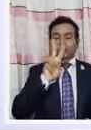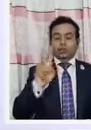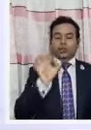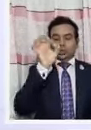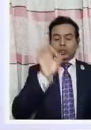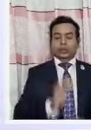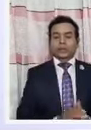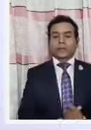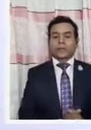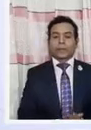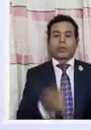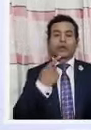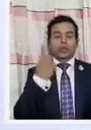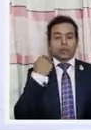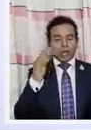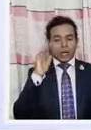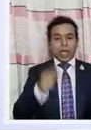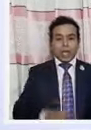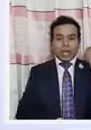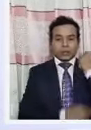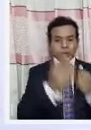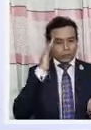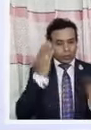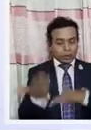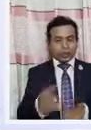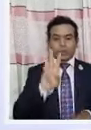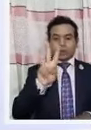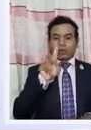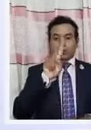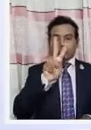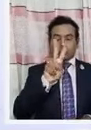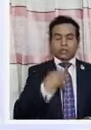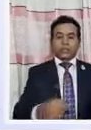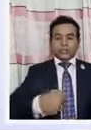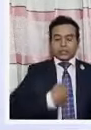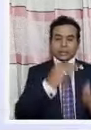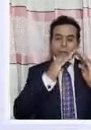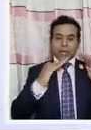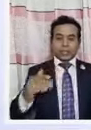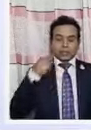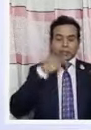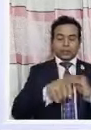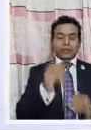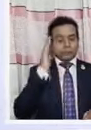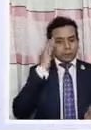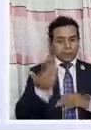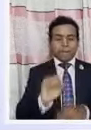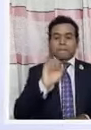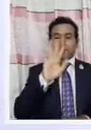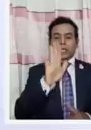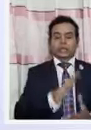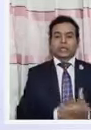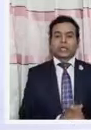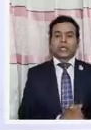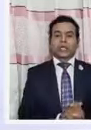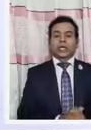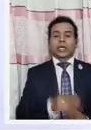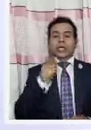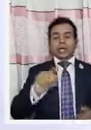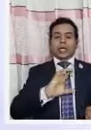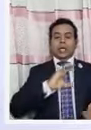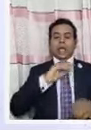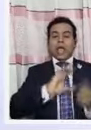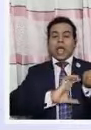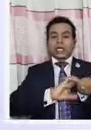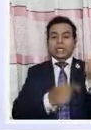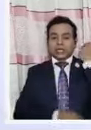3.39%, ময়মনসিংহ 58 জন, 2.22%। 24 ঘন্টায় হাসপাতালে মৃত্যুবরণ করেছেন 32 জন এবং